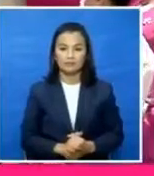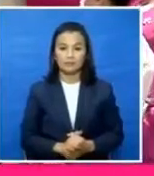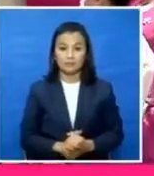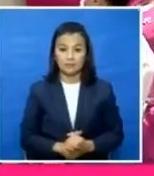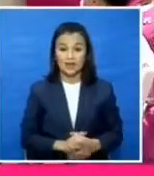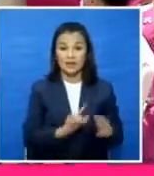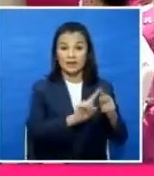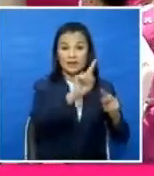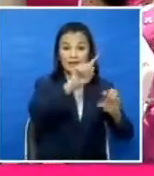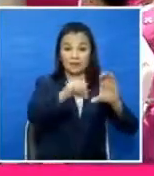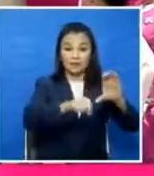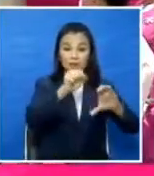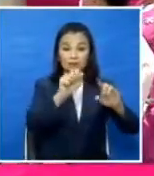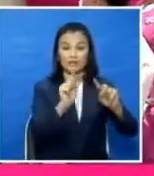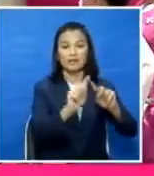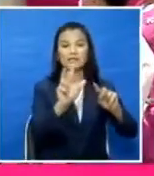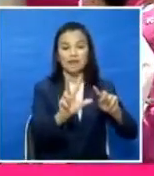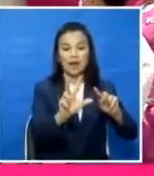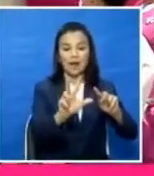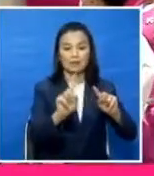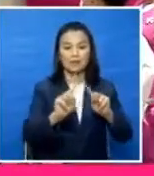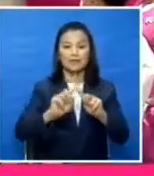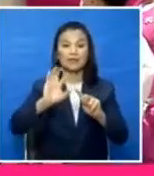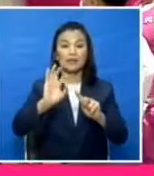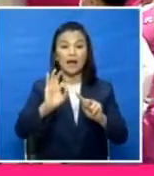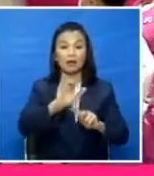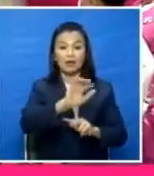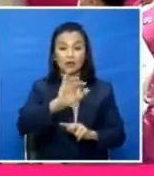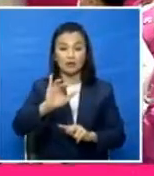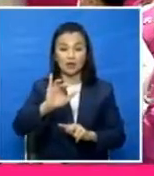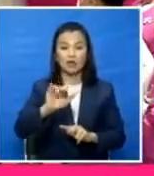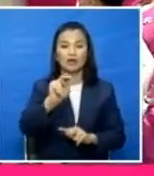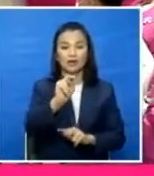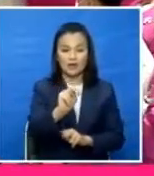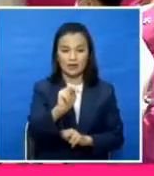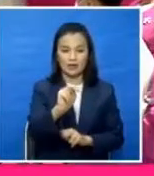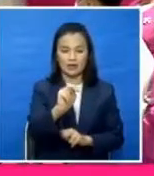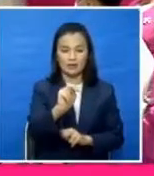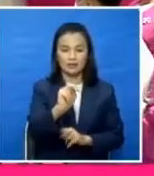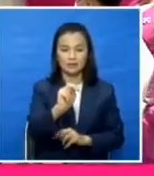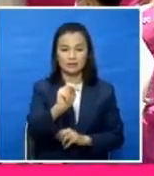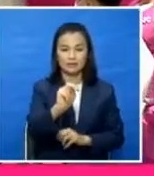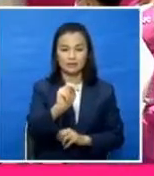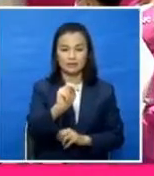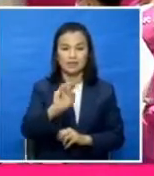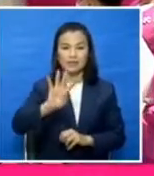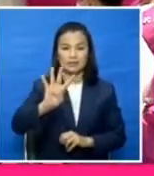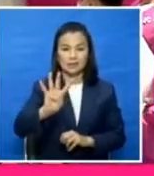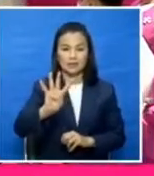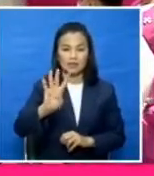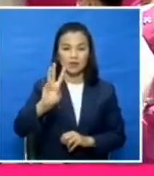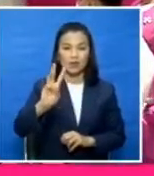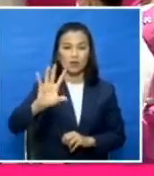อันดับที่1หมุนครั้งที่3งวดที่9หมดอักษร N เลขที่ออก